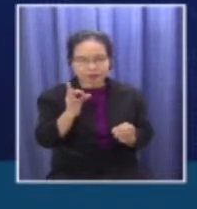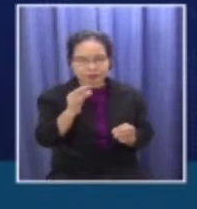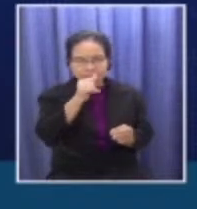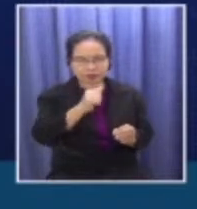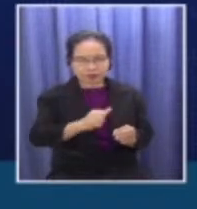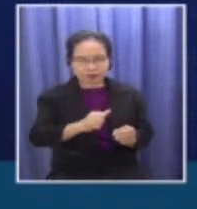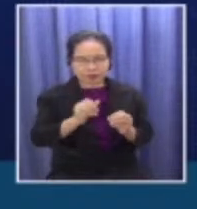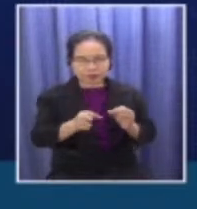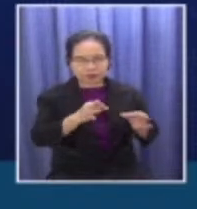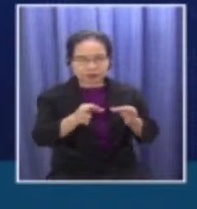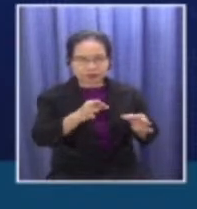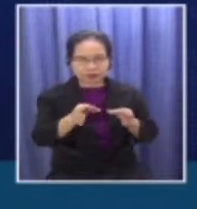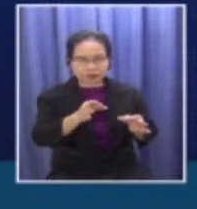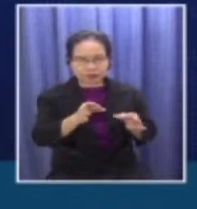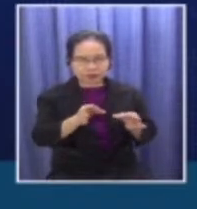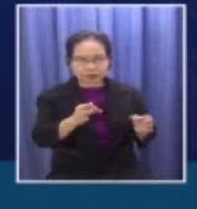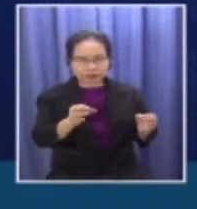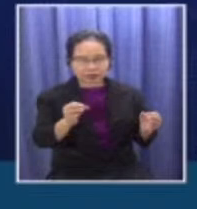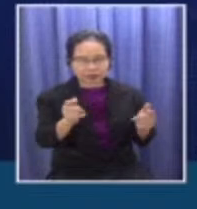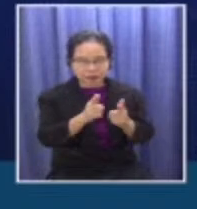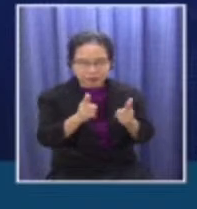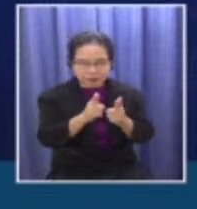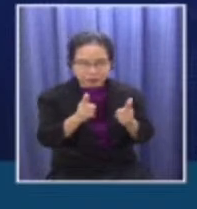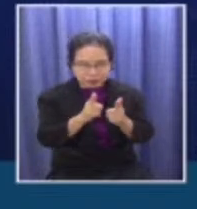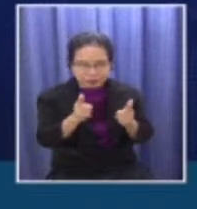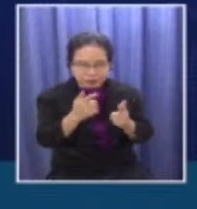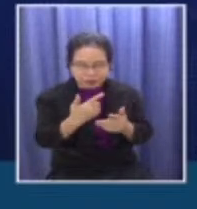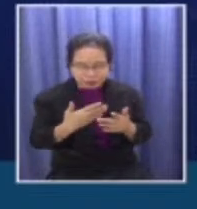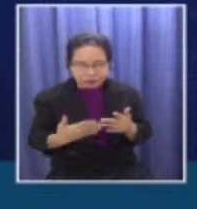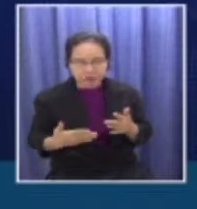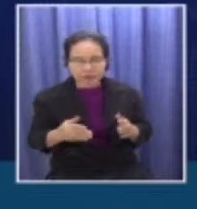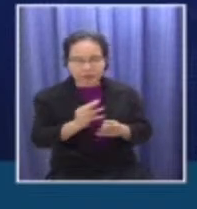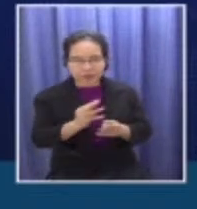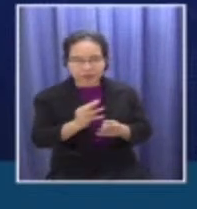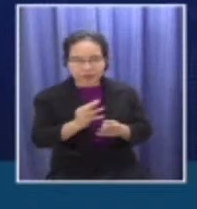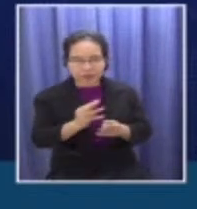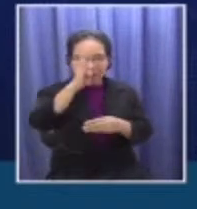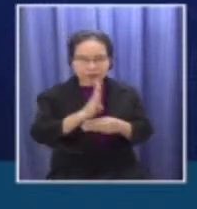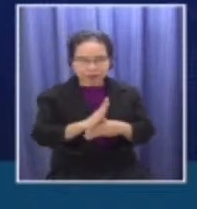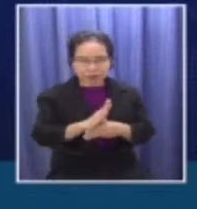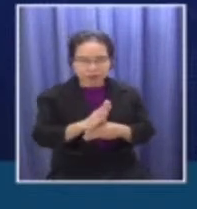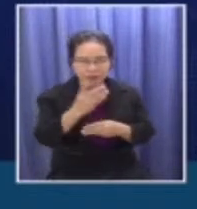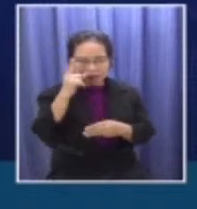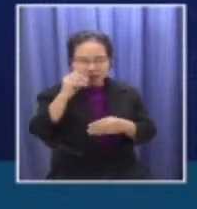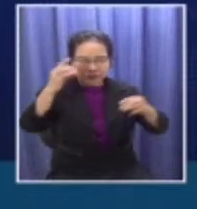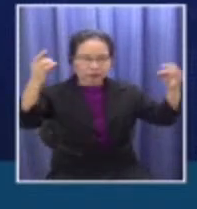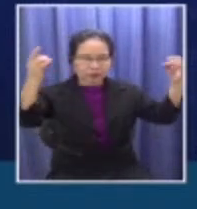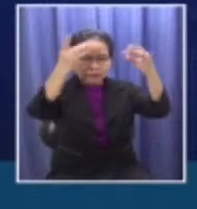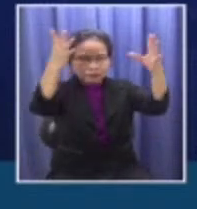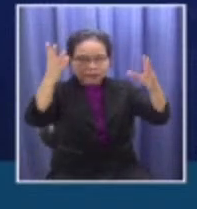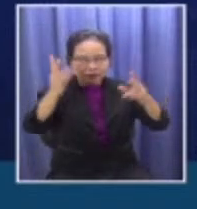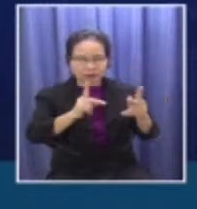abodem nyansa pa adisuafo nipa ekuta wo mo ahyanso de afro